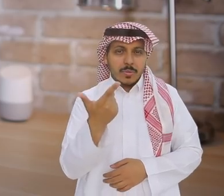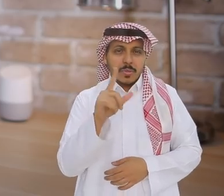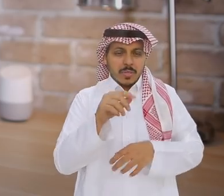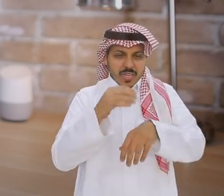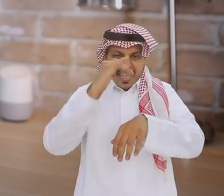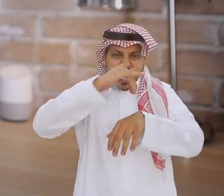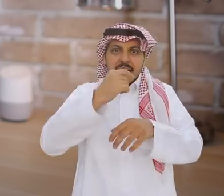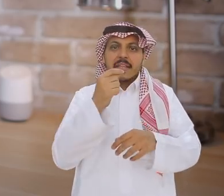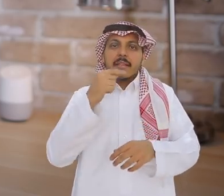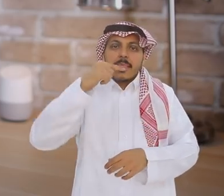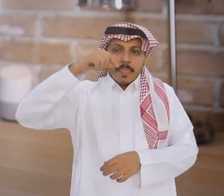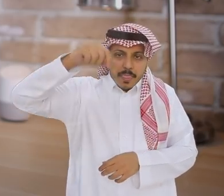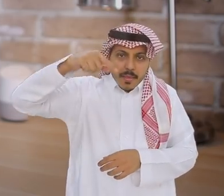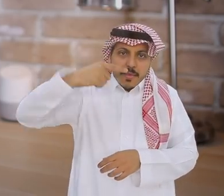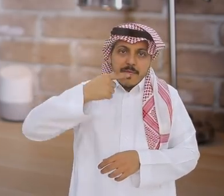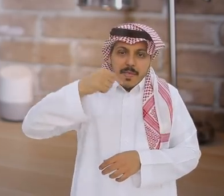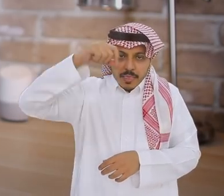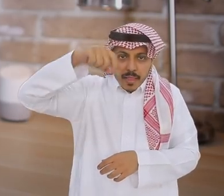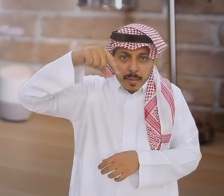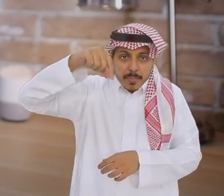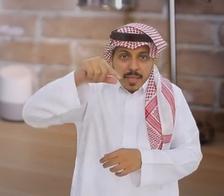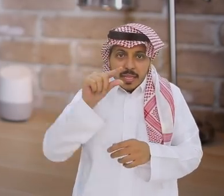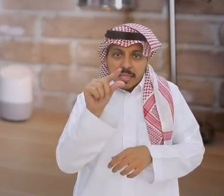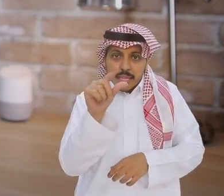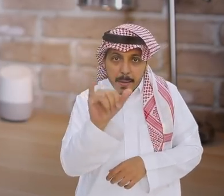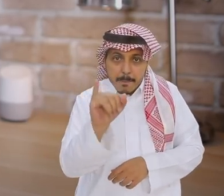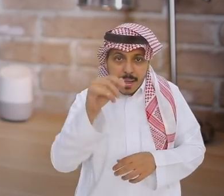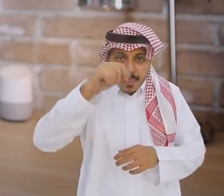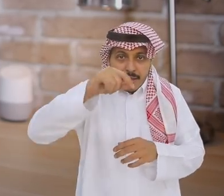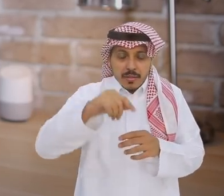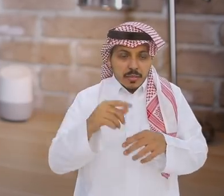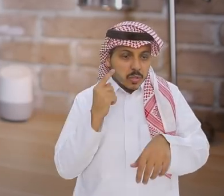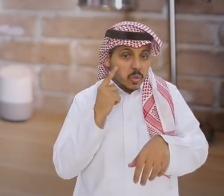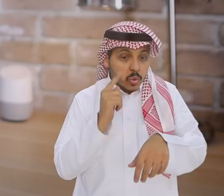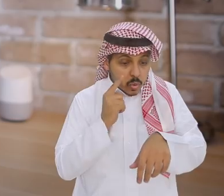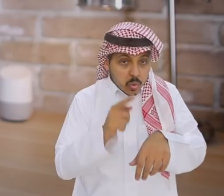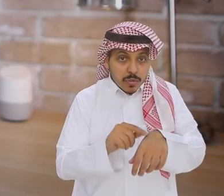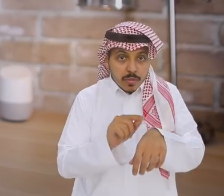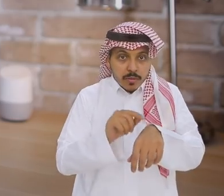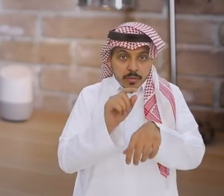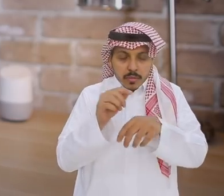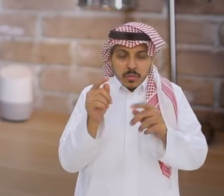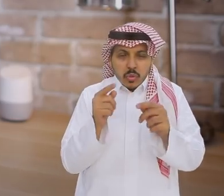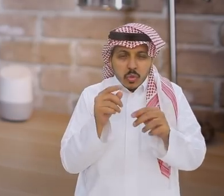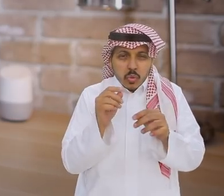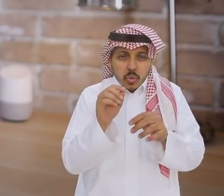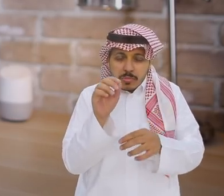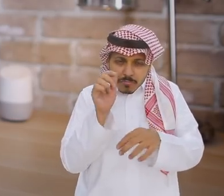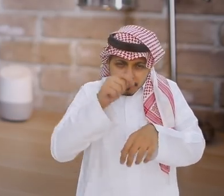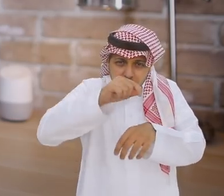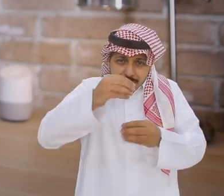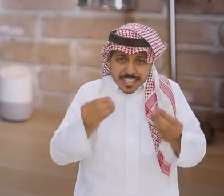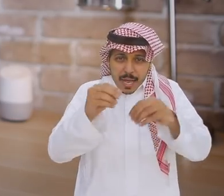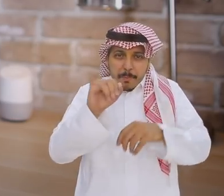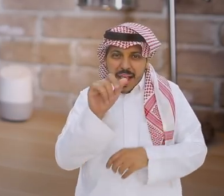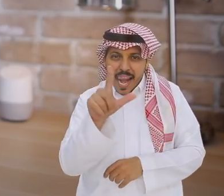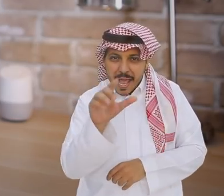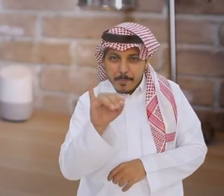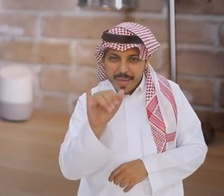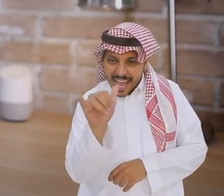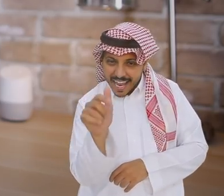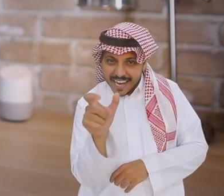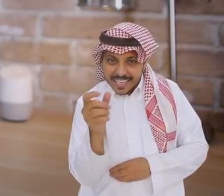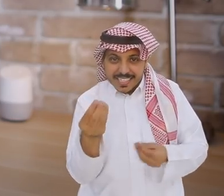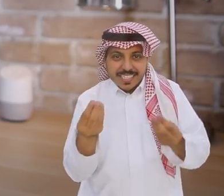المستمرة لنسب الكالسيوم. وتصير نفس الشريحة هذه المدمجة إذا حست انه في خطر تعطي امر اساس انه